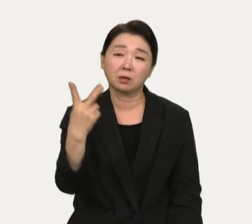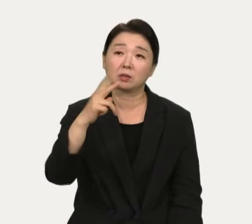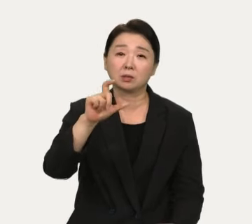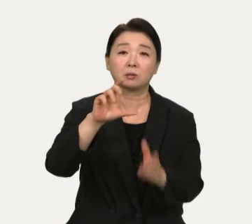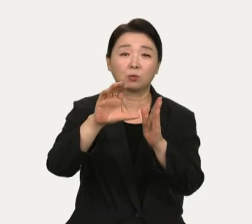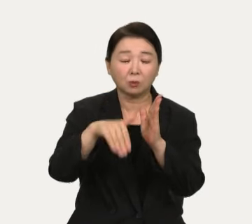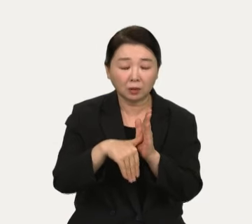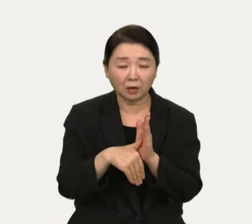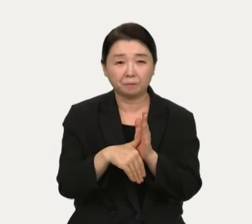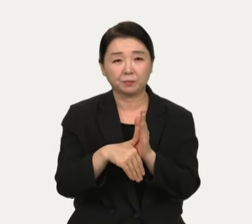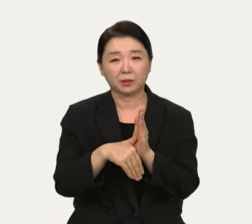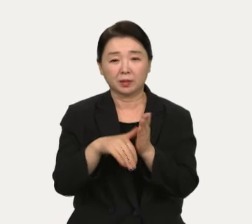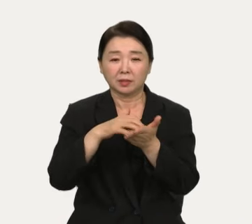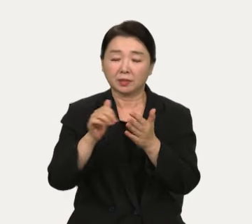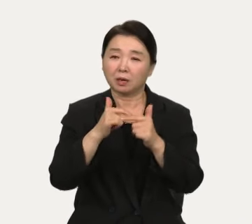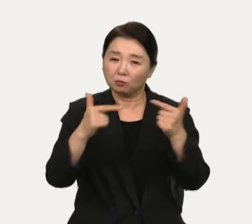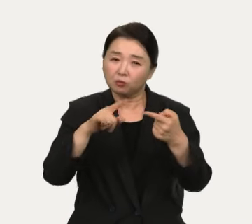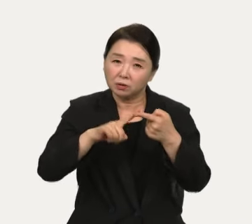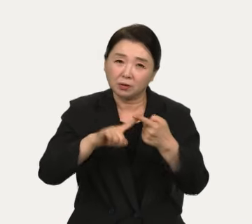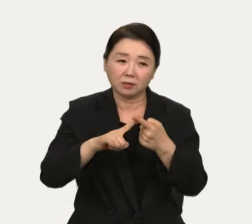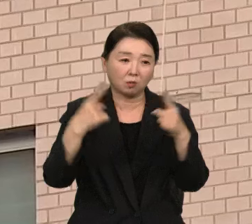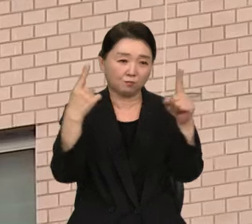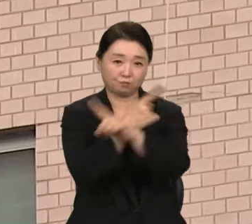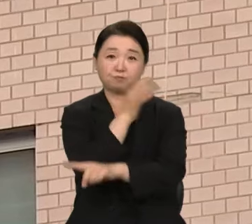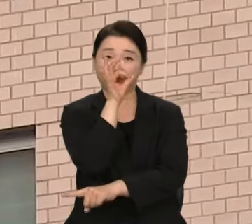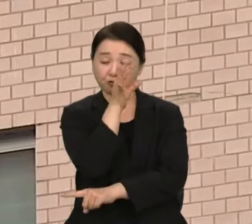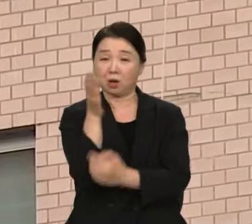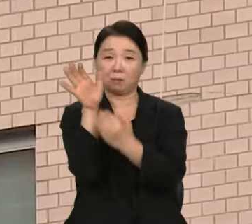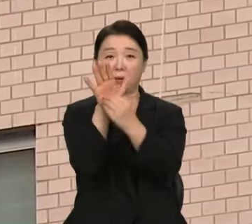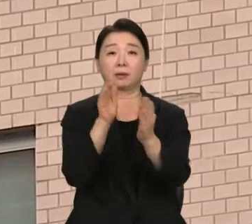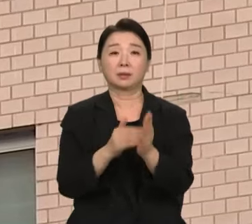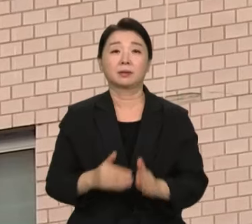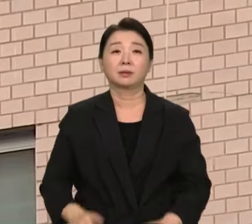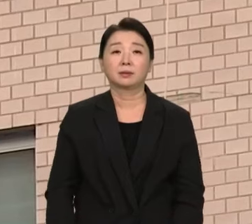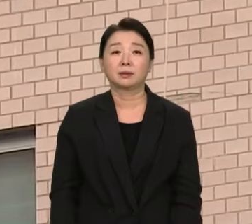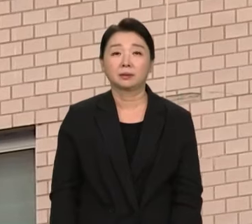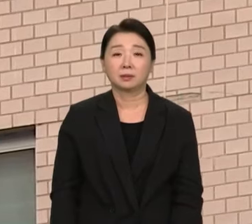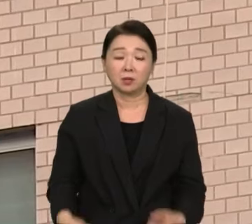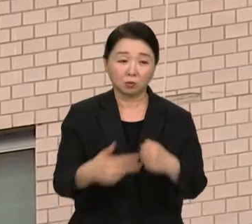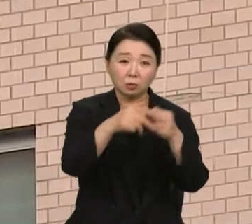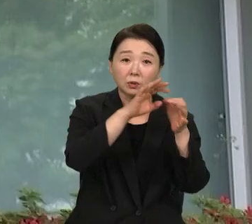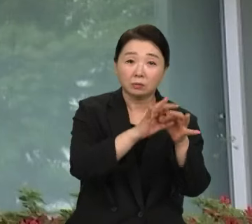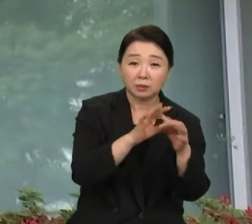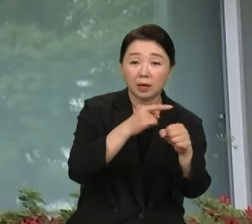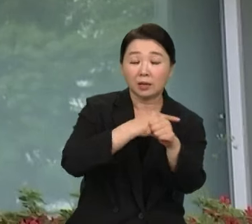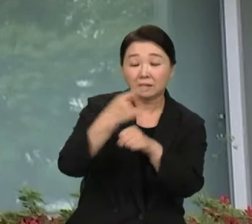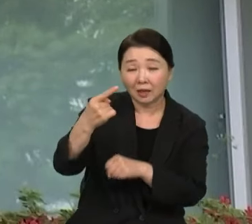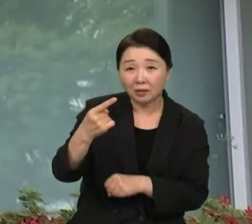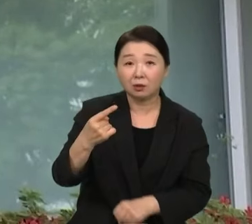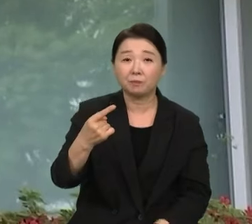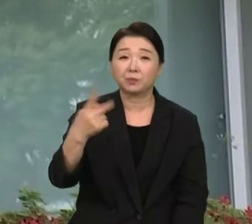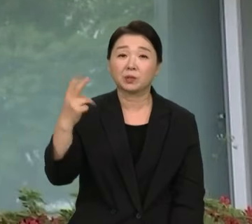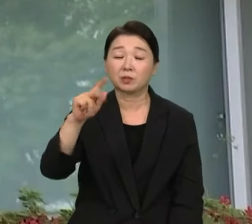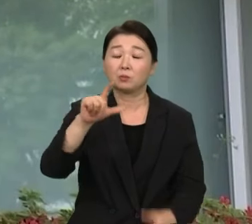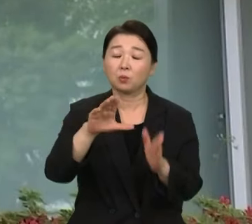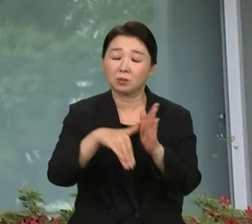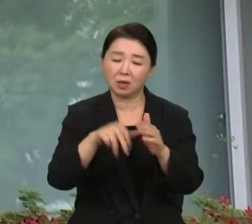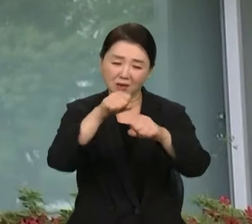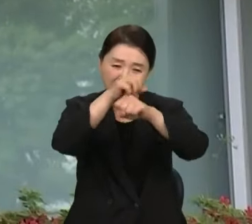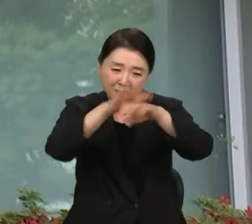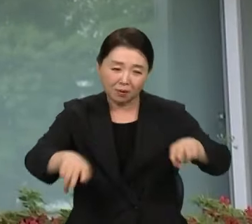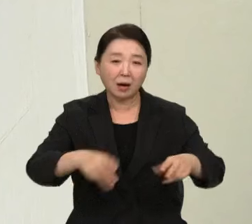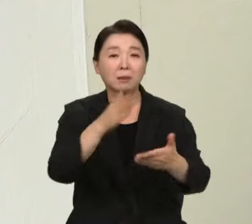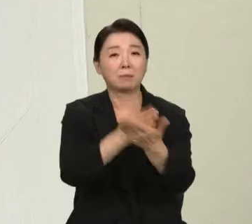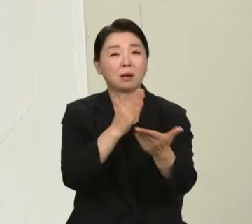2025학년도 정원 변경은 불가능하다고 밝혔습니다. 의료계 일각에서도 내년도 정원 백지화를 주장하기보다는